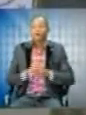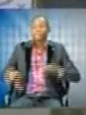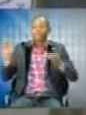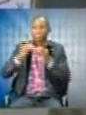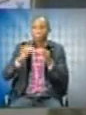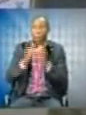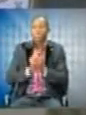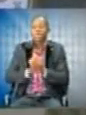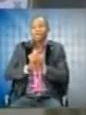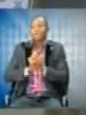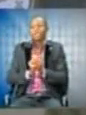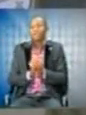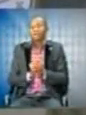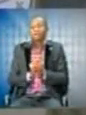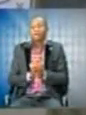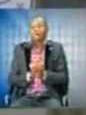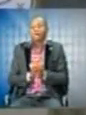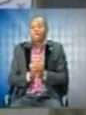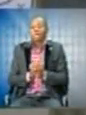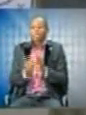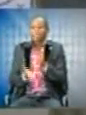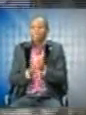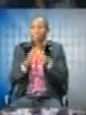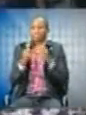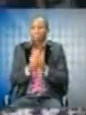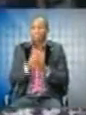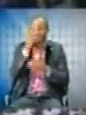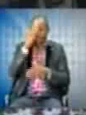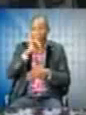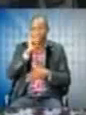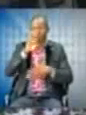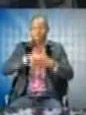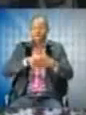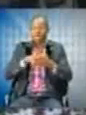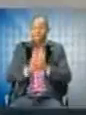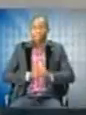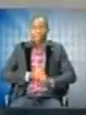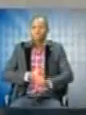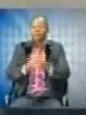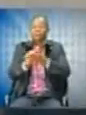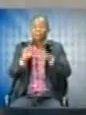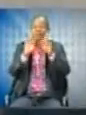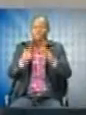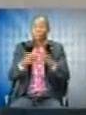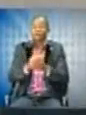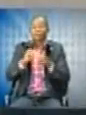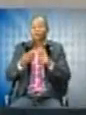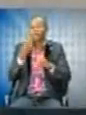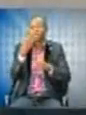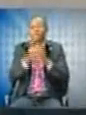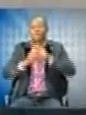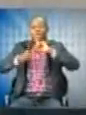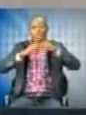réduction du taux élevé des analphabètes dans notre pays. Il sera suivi du numéro 1 de Alphalit en RDC qui mettra un